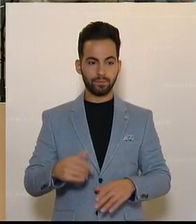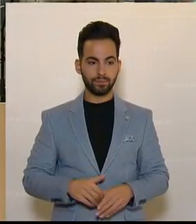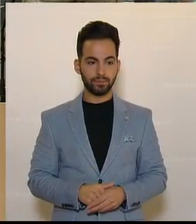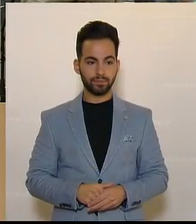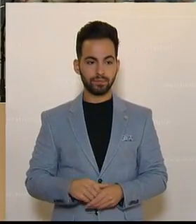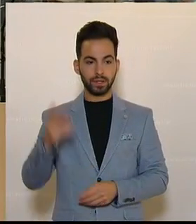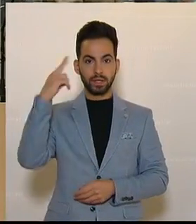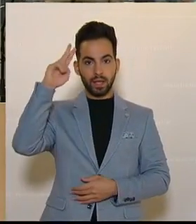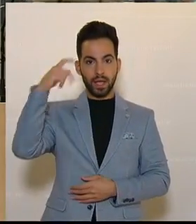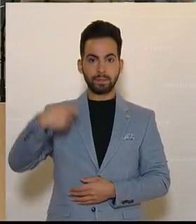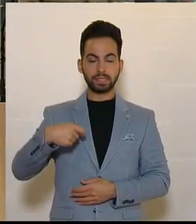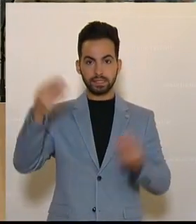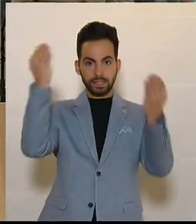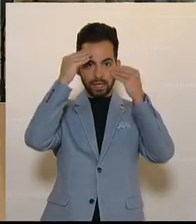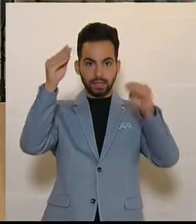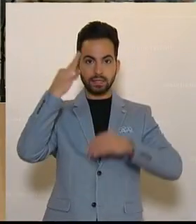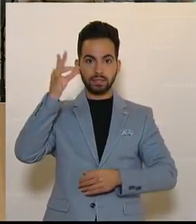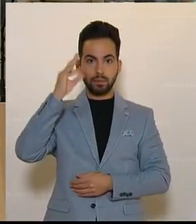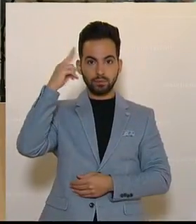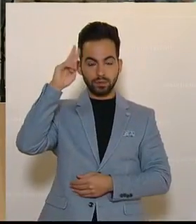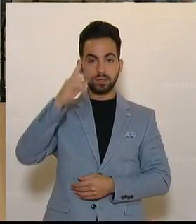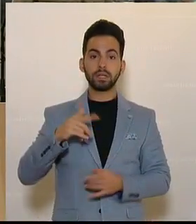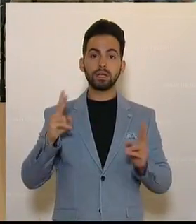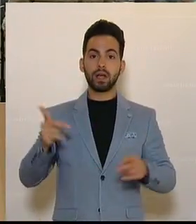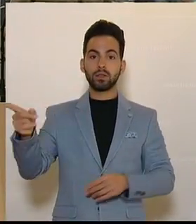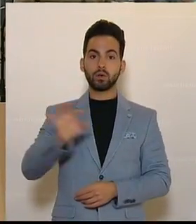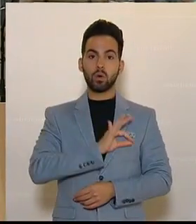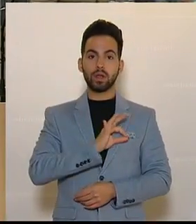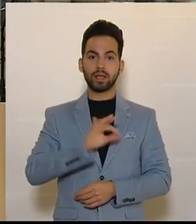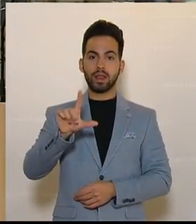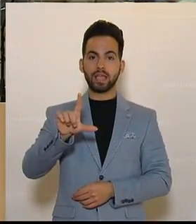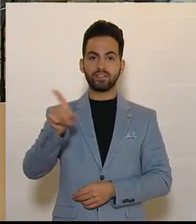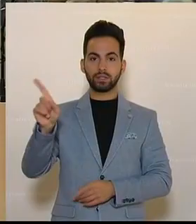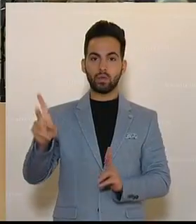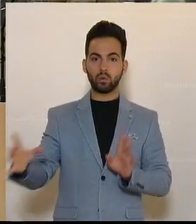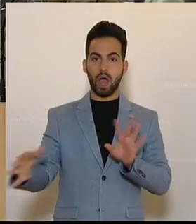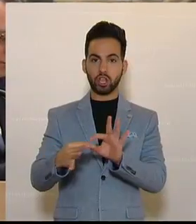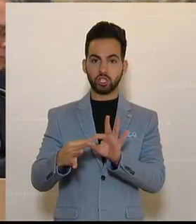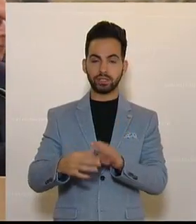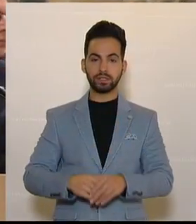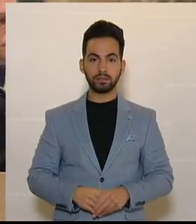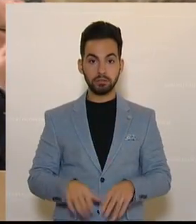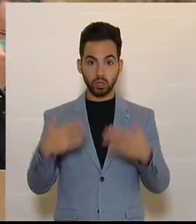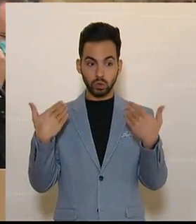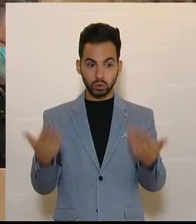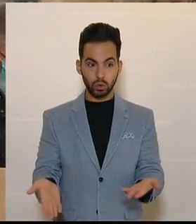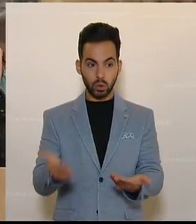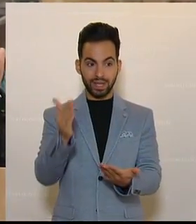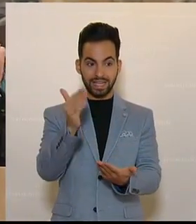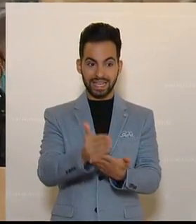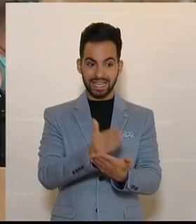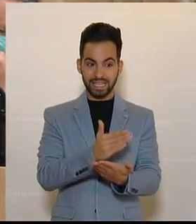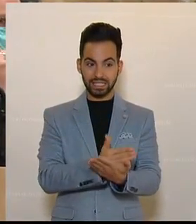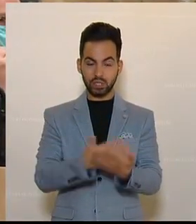die Regierungspartei Grüne. Ich kann mit dem Kollegen Leichtfried nur anschließen. Wenn es um ein so